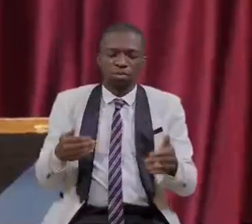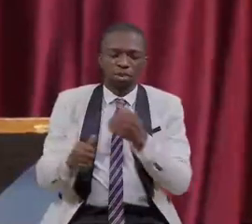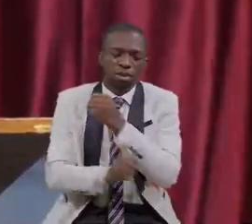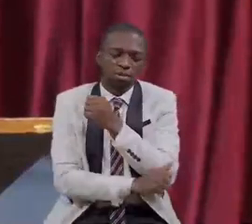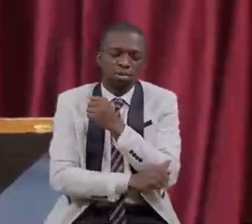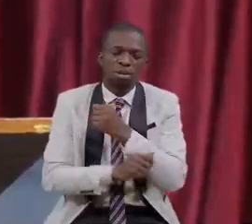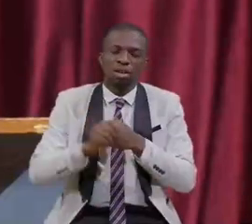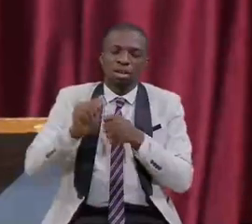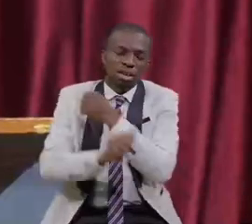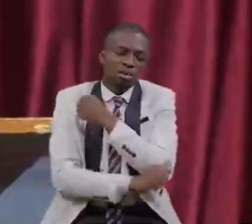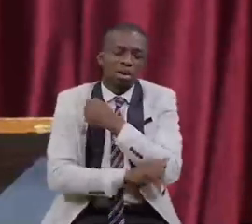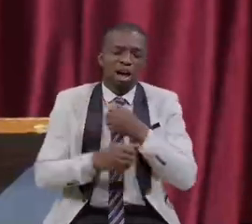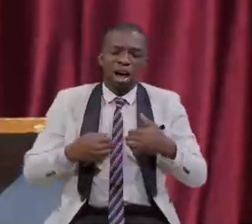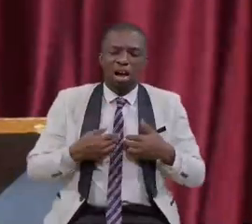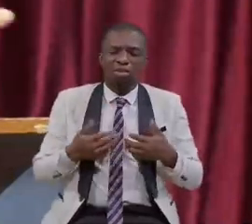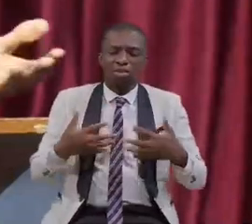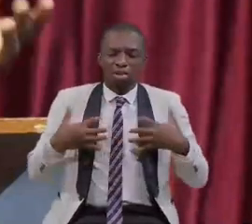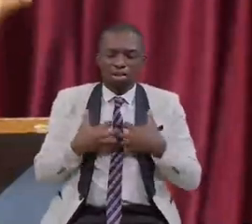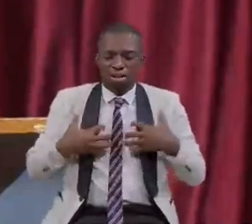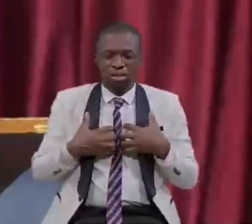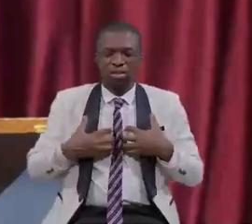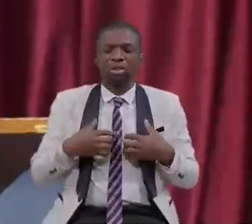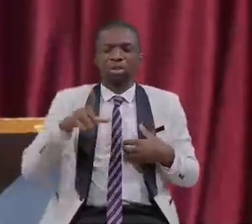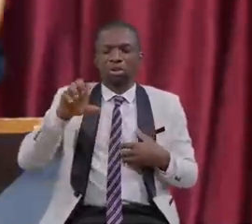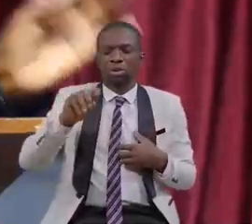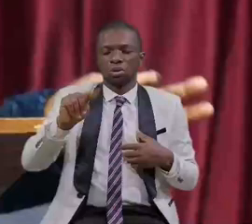Lot avait aussi des bêtes, des bestiaux, des serviteurs.